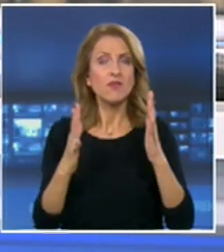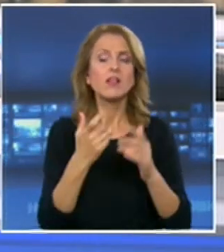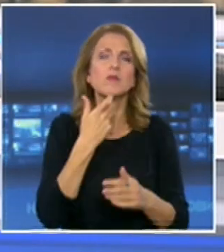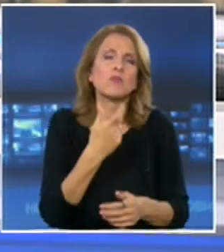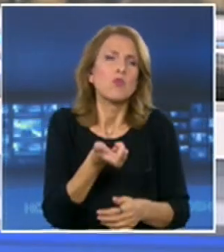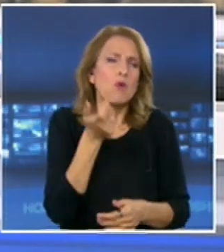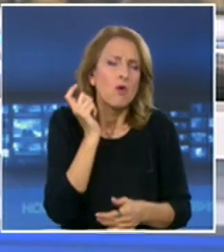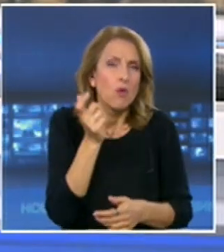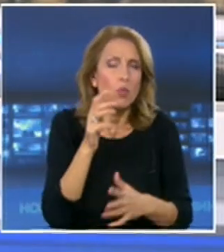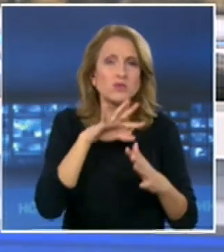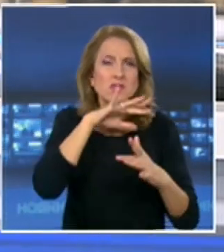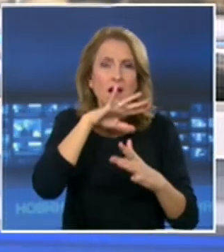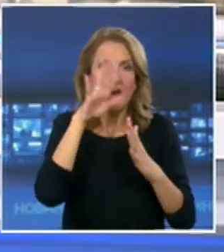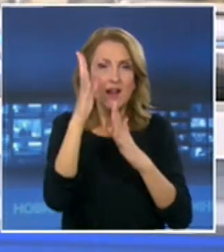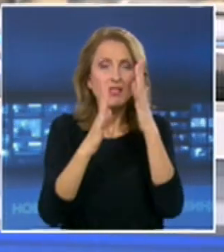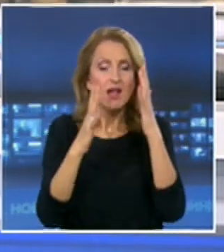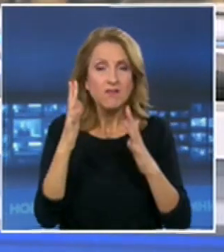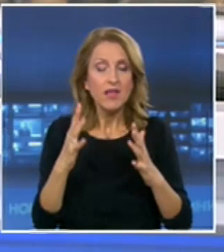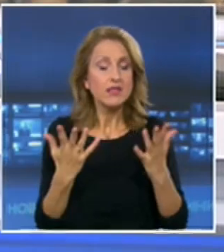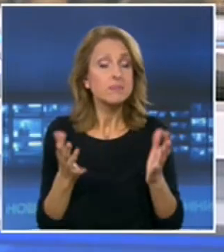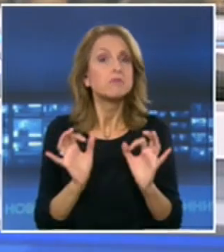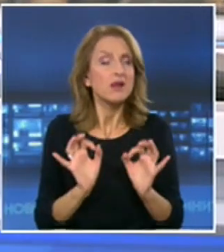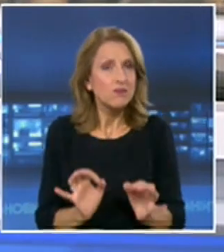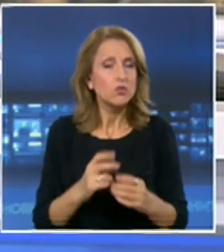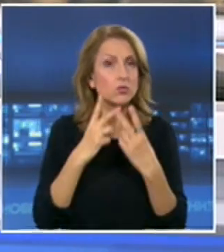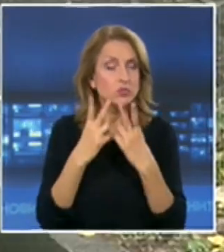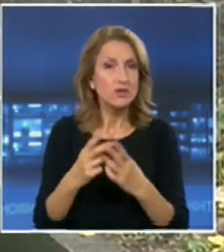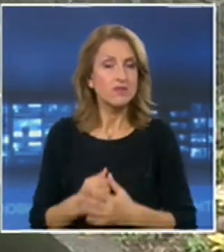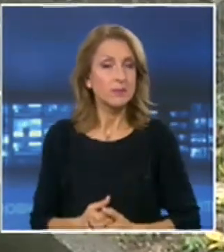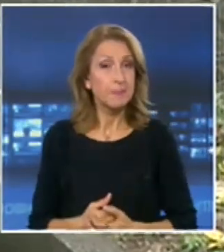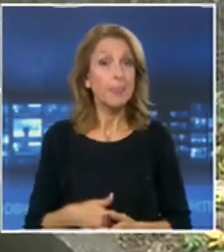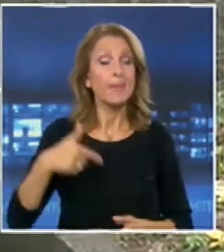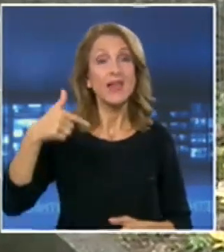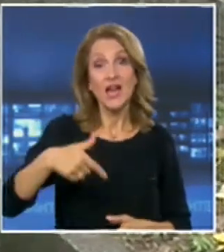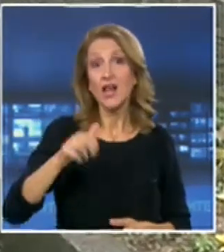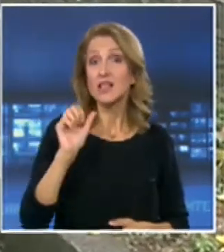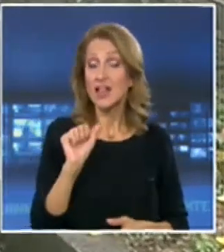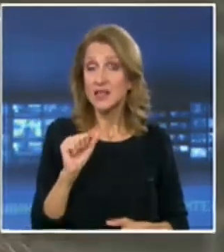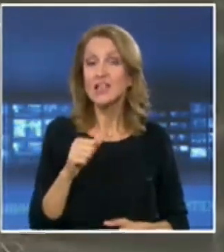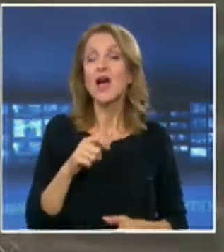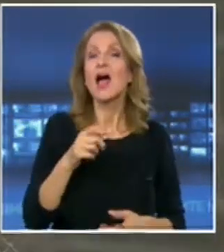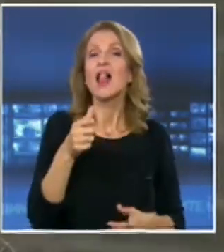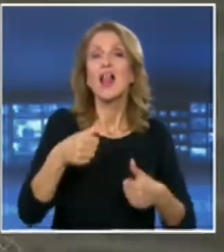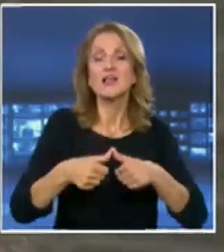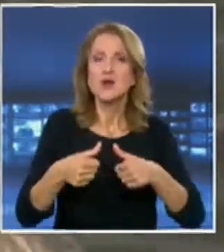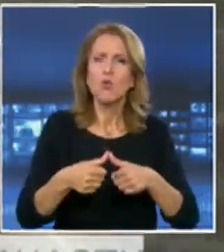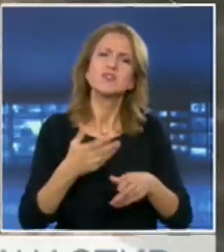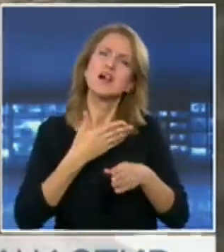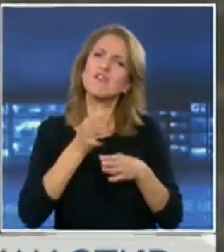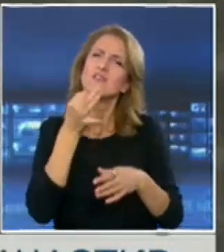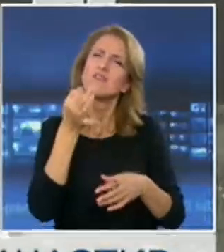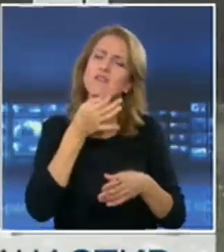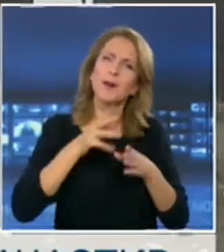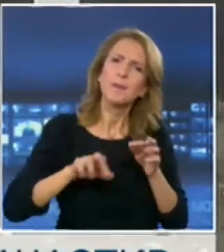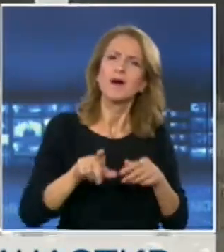дървета в защитена местност. Мартин Георгиев провери случая. Грета Атанасова и Биляна Георгиева от Лясковец правят редовния си преход от града